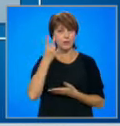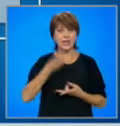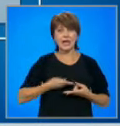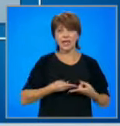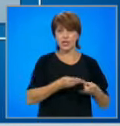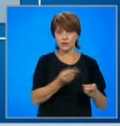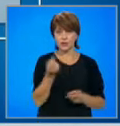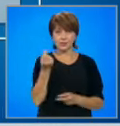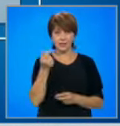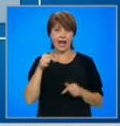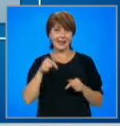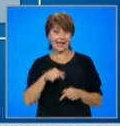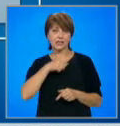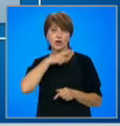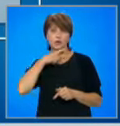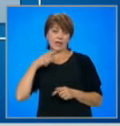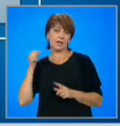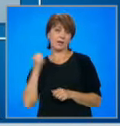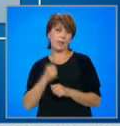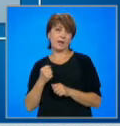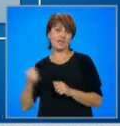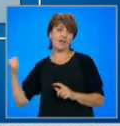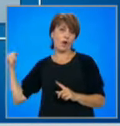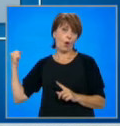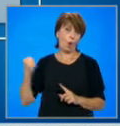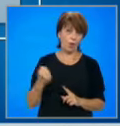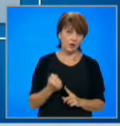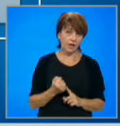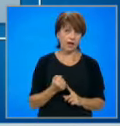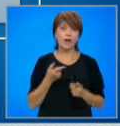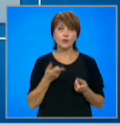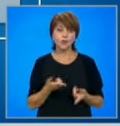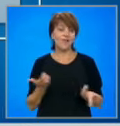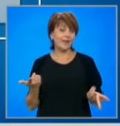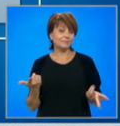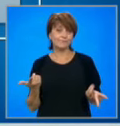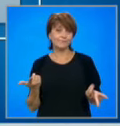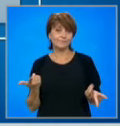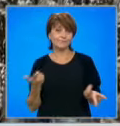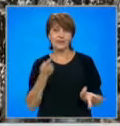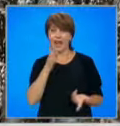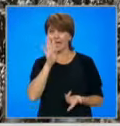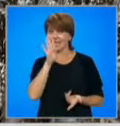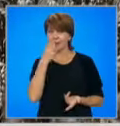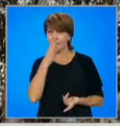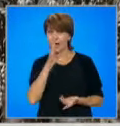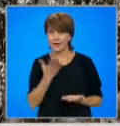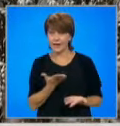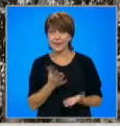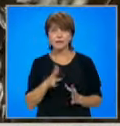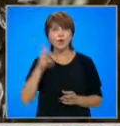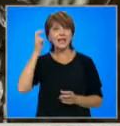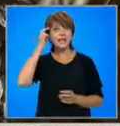а днес руснаците нанасят удари по пристанището в Одеса. Ето това е руското дипломатическо лицемерие. Според